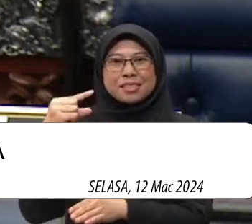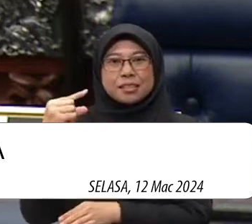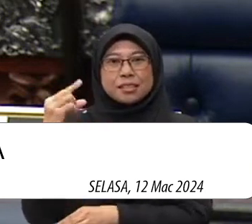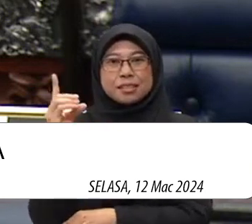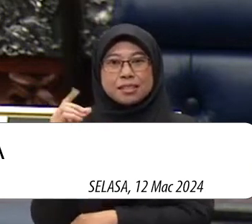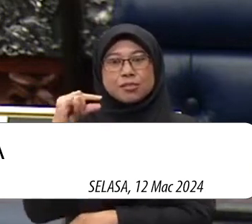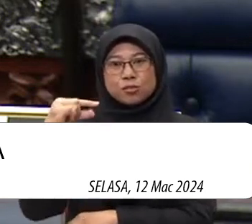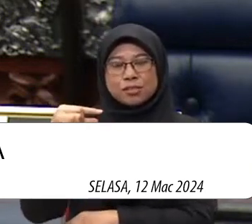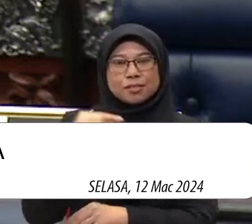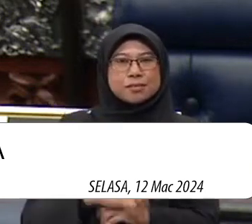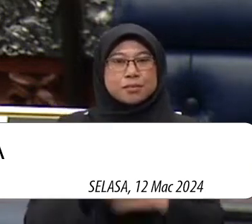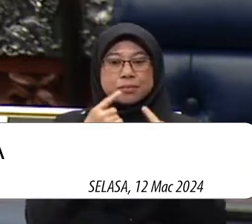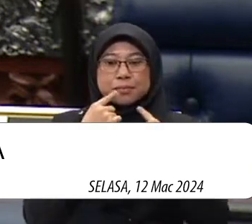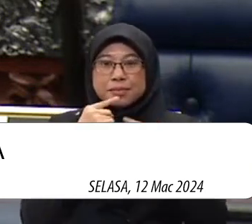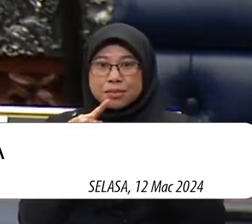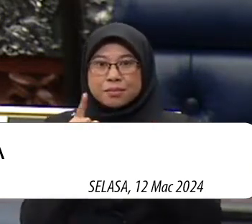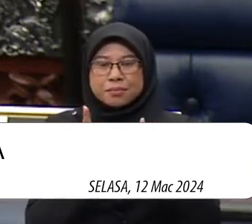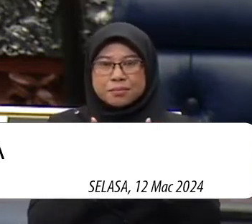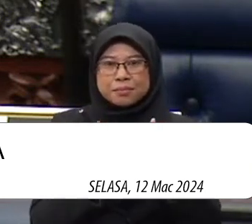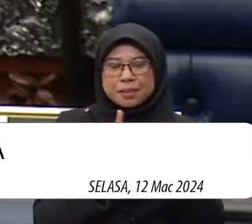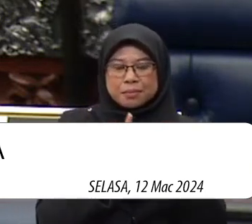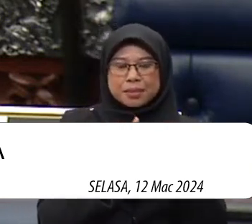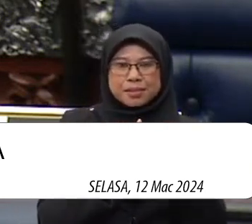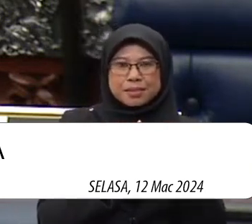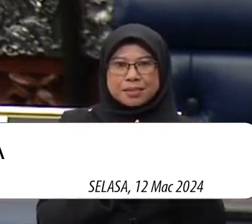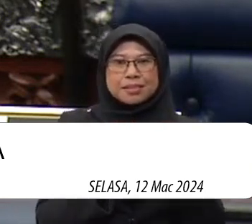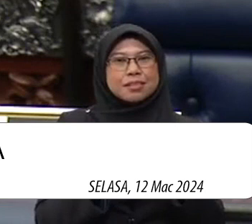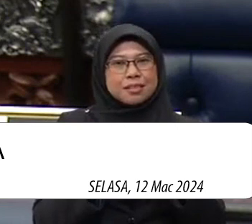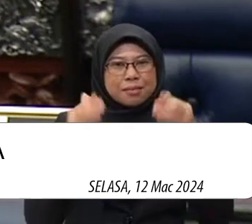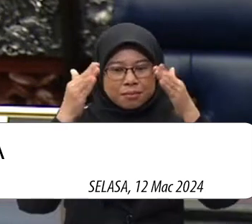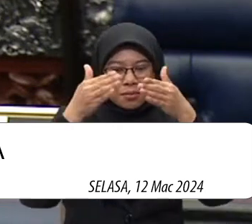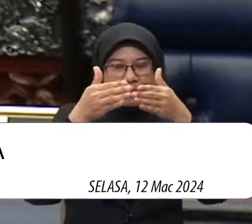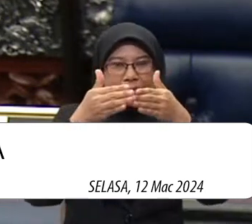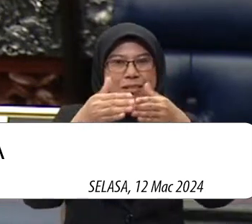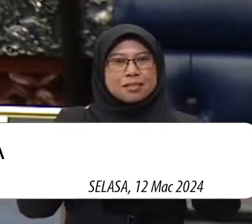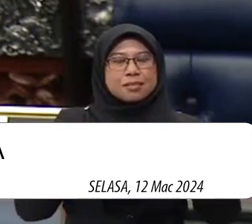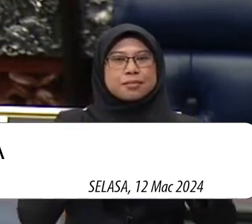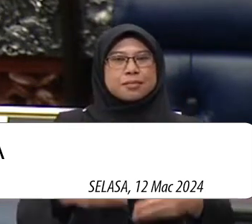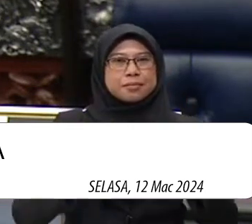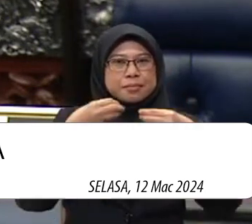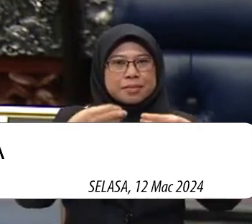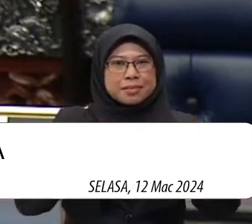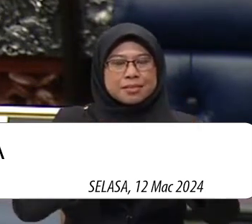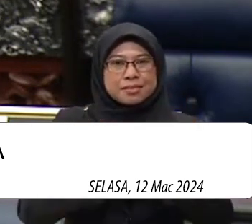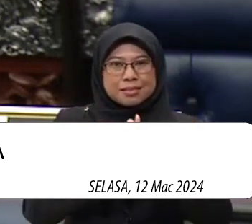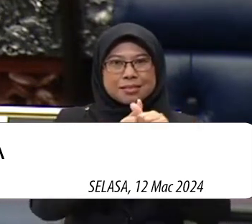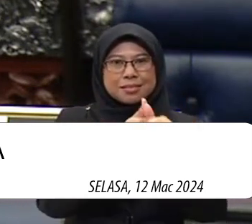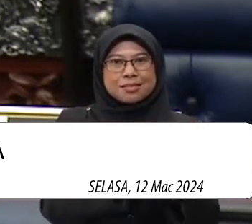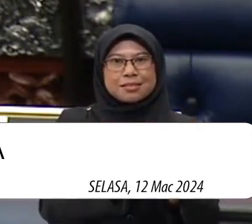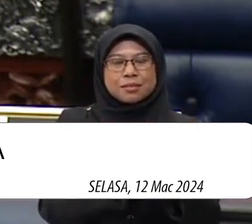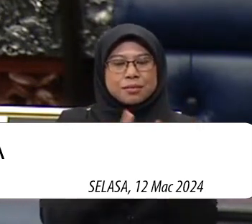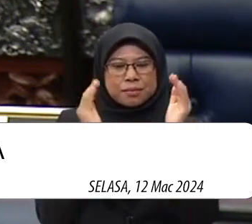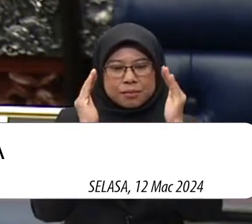Ting kita yang lain bagi menjawab soalan yang pertama tadi inilah penekanan-penekanan yang akan kita berikan mengikut